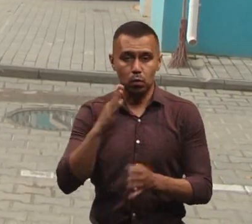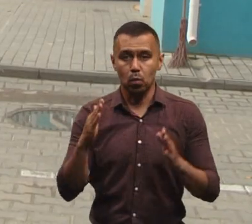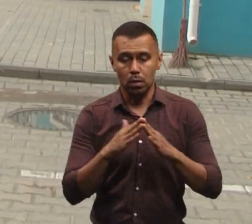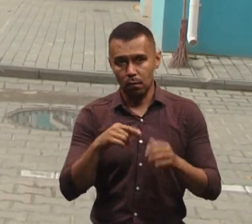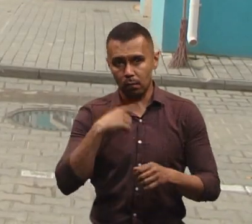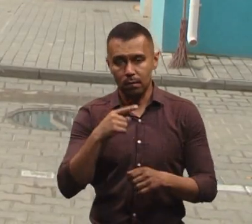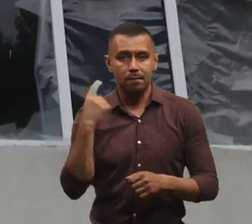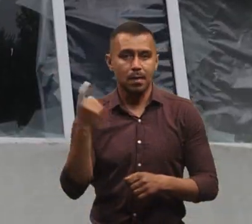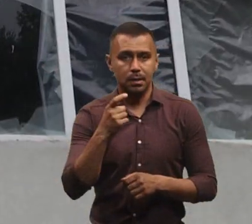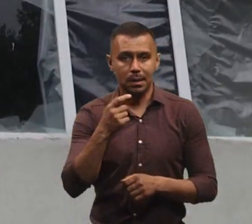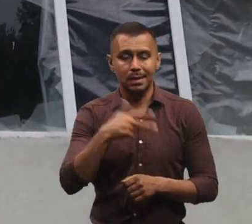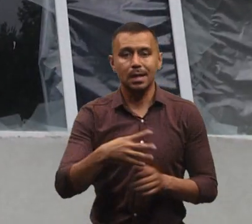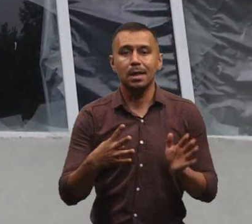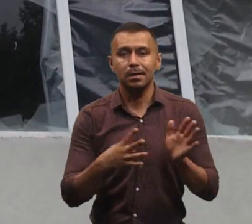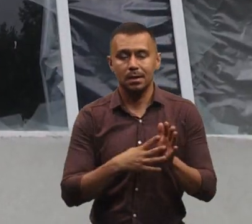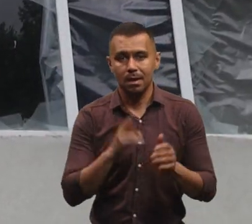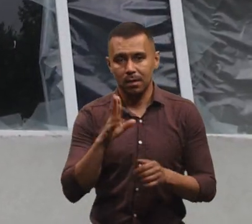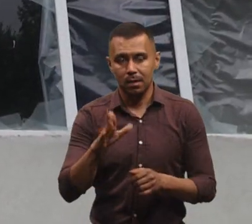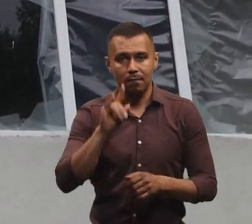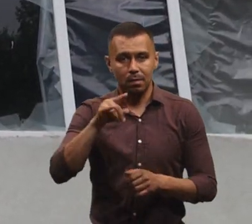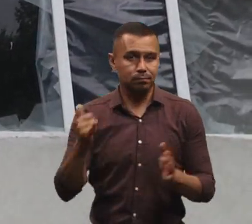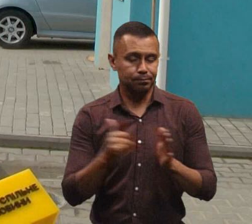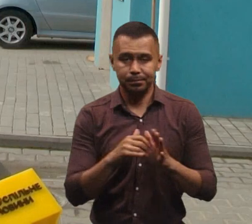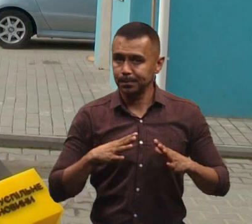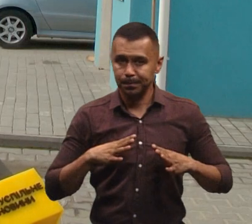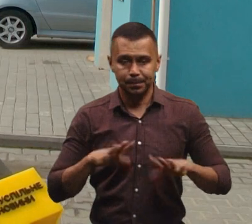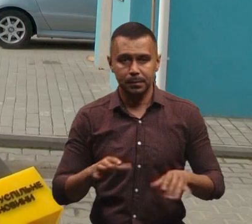каже, власники 39 квартир вікна не встановили.